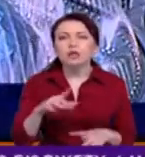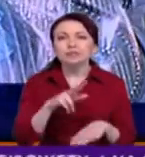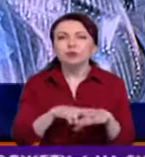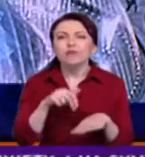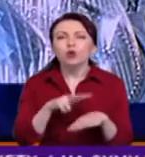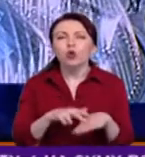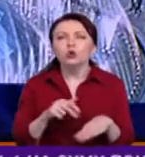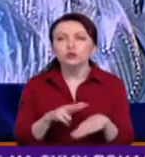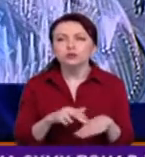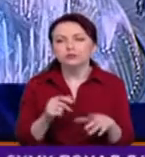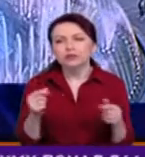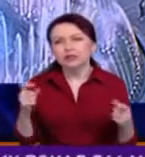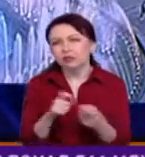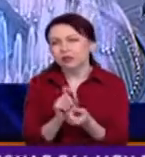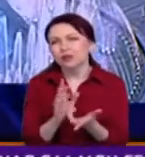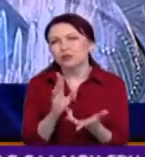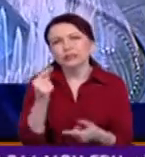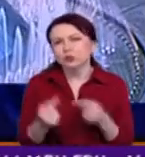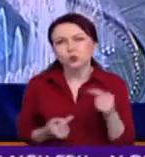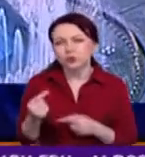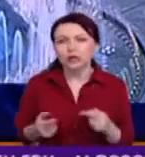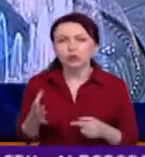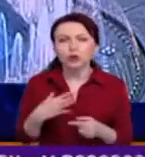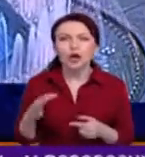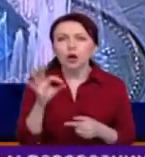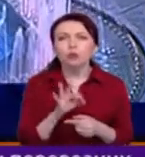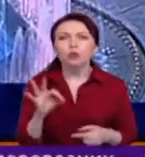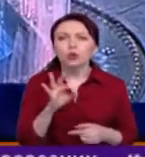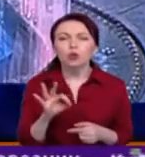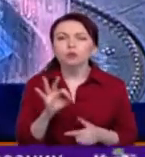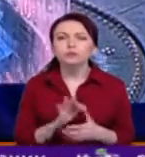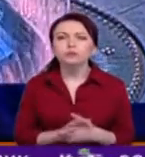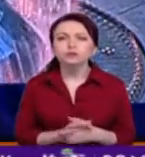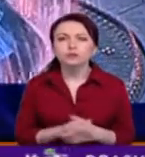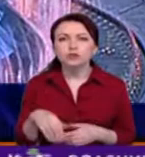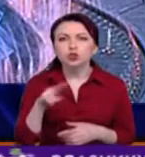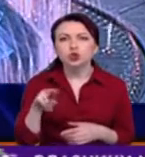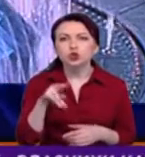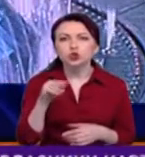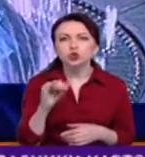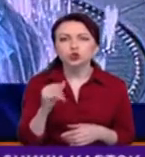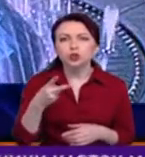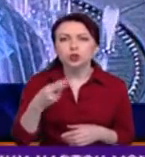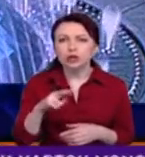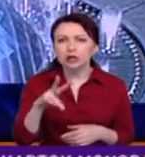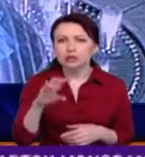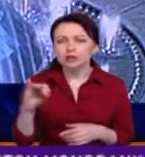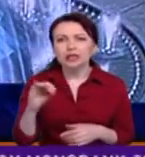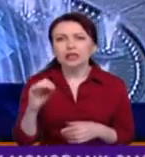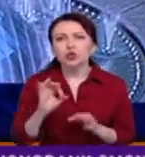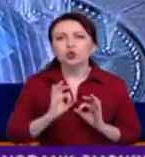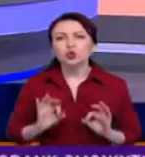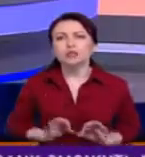оцей скандал, не скандал, дискусія відносно цього Джуліані, який юристом Трампа